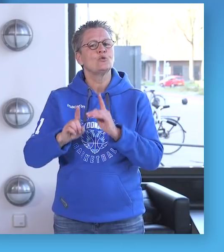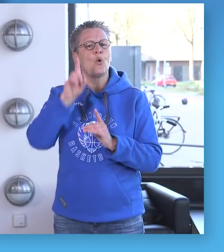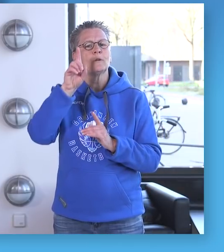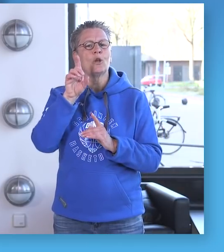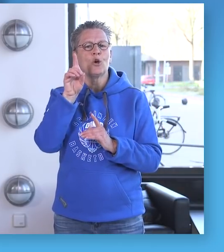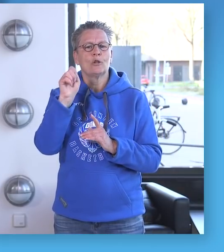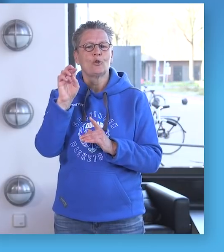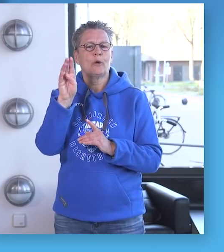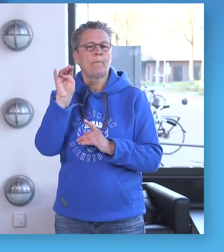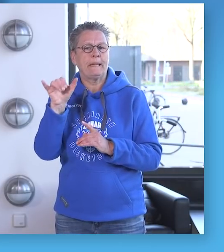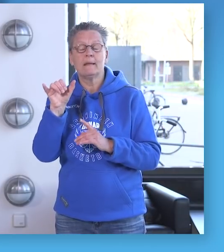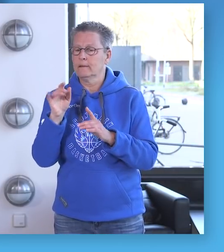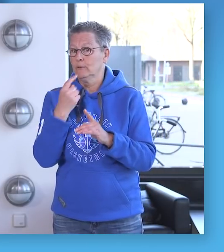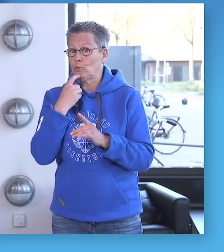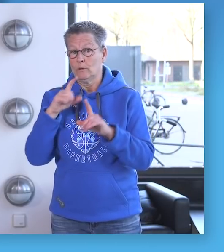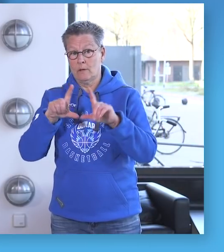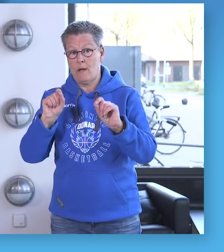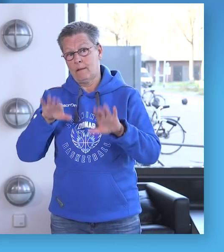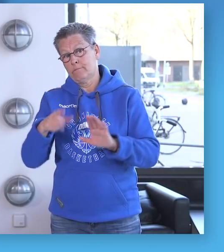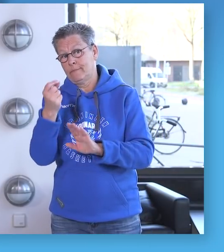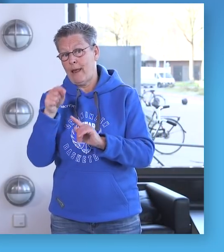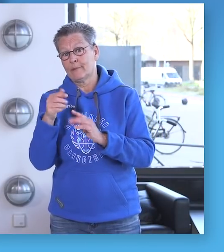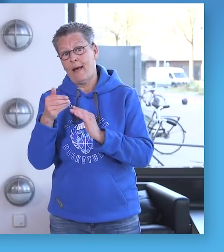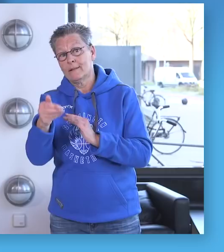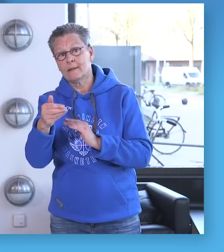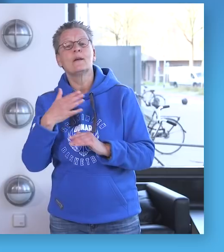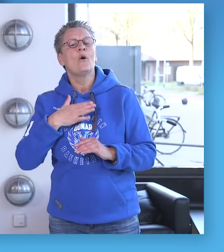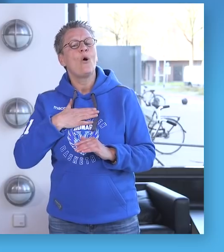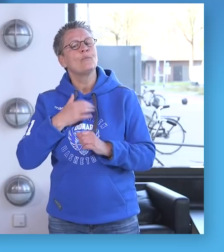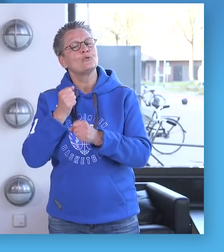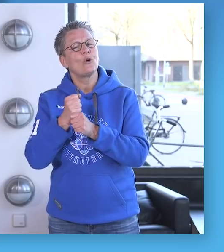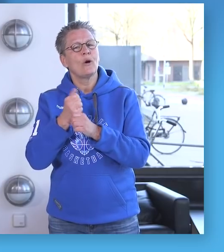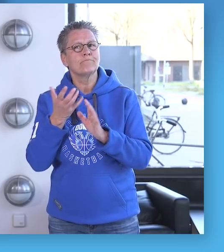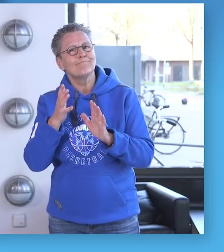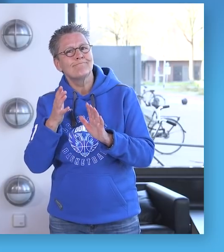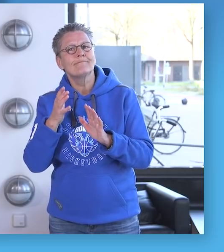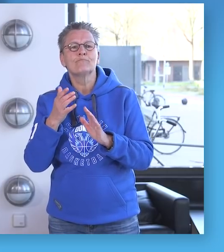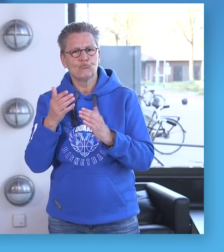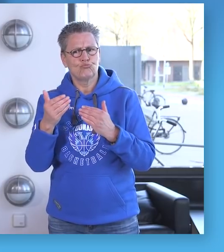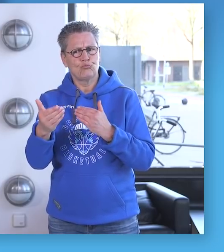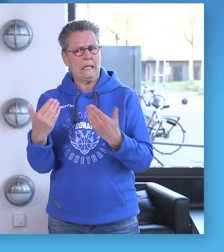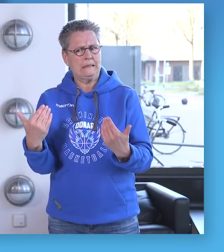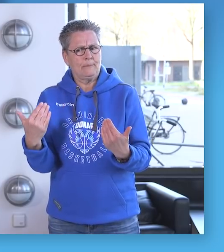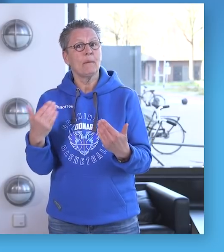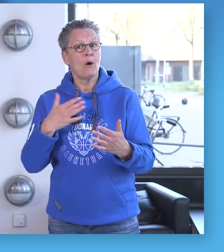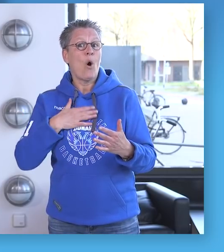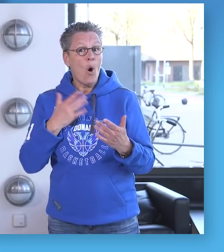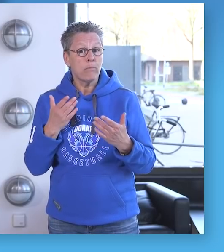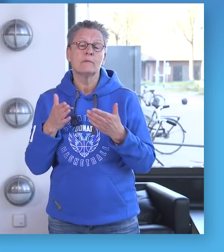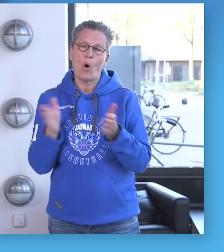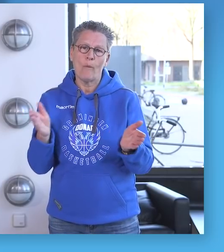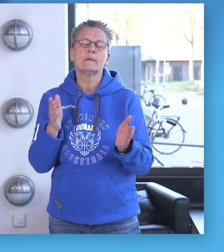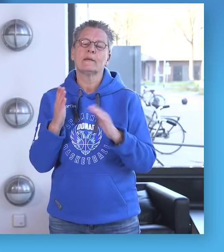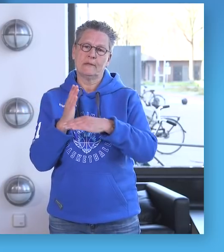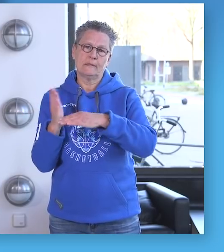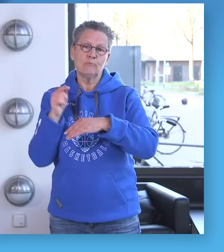En inderdaad, de kaarten die blijven geldig. En we hopen toch gewoon zo rond september gewoon de opening van het seizoen te doen met deze